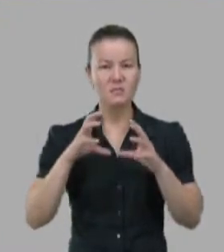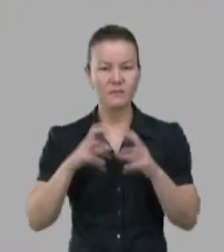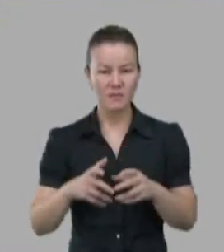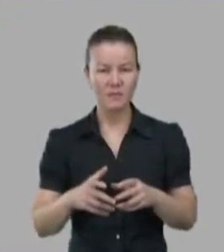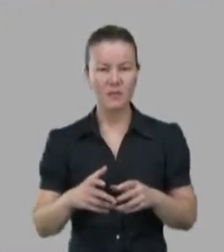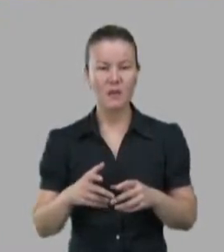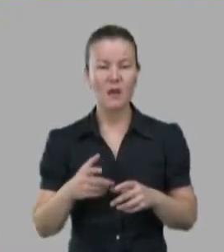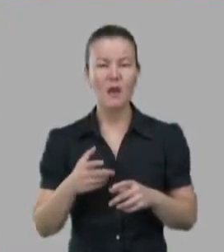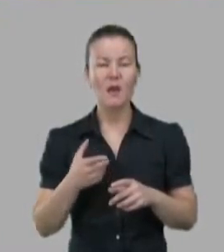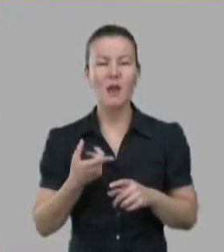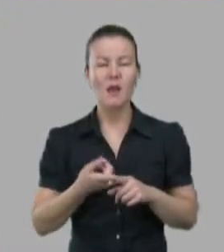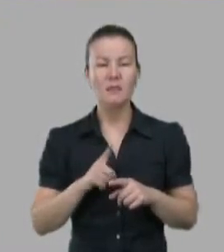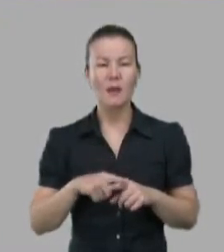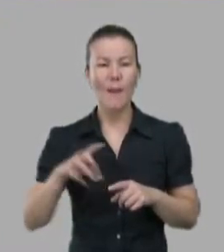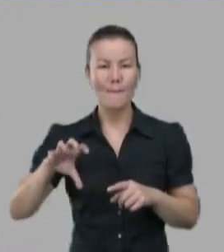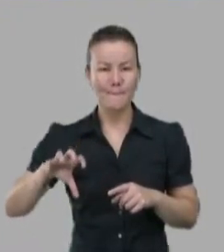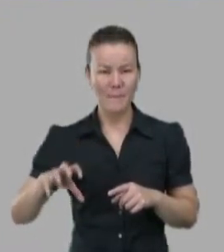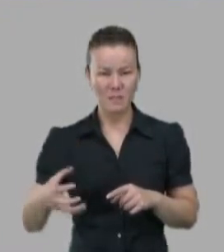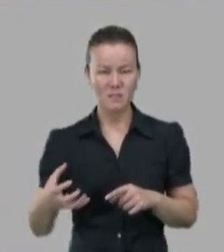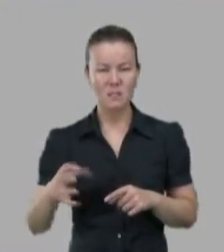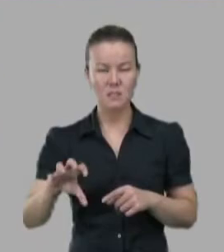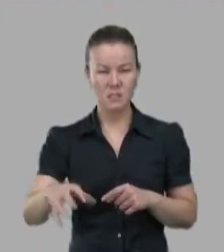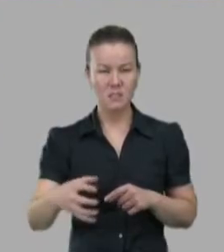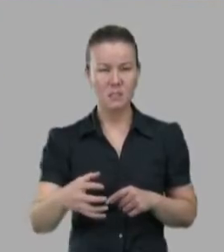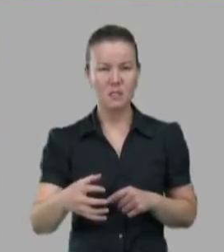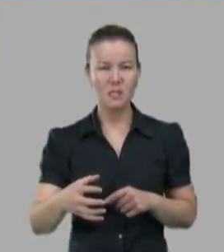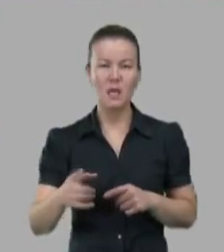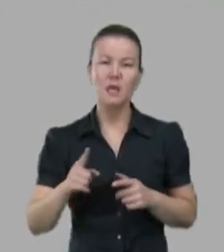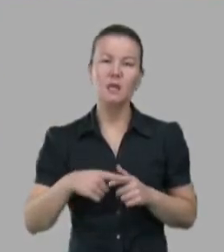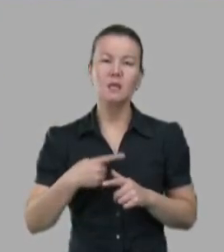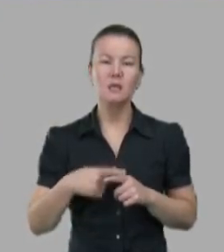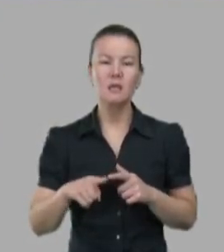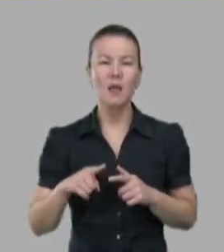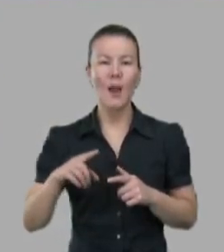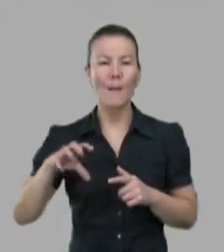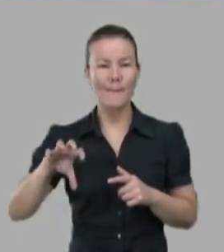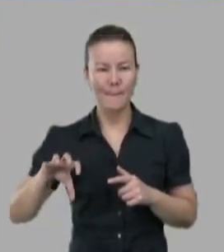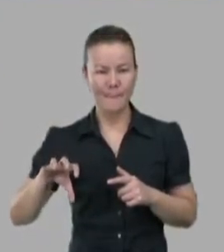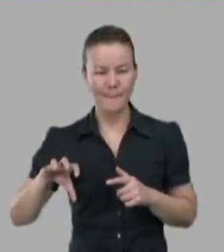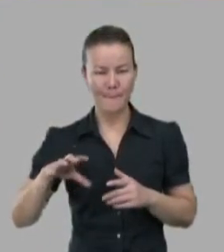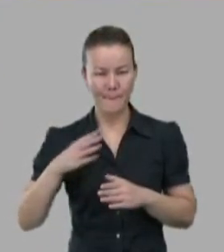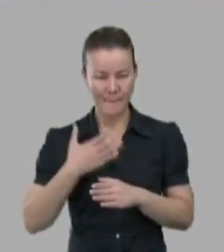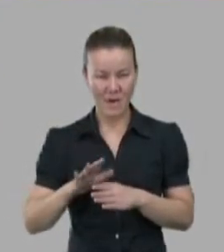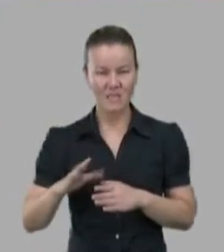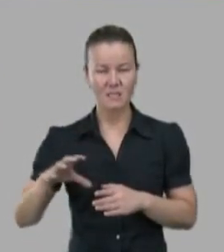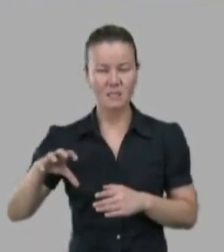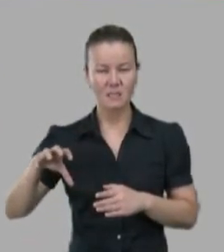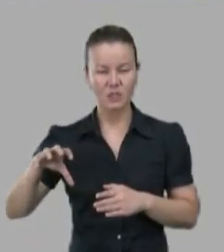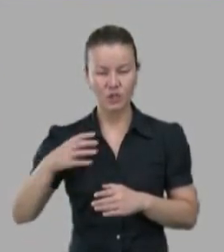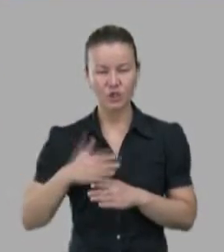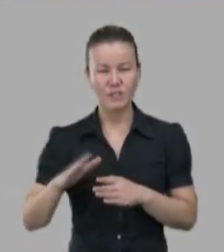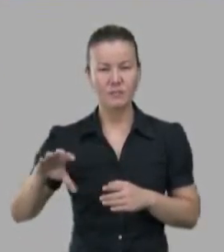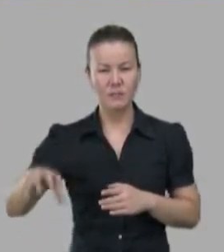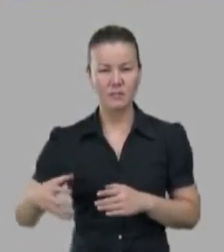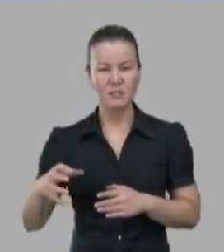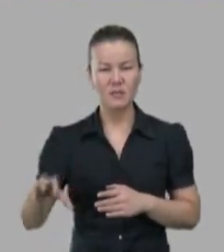Часть света – это материки, или часть материка